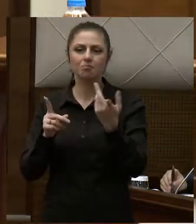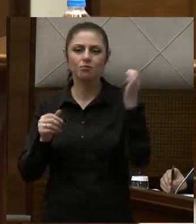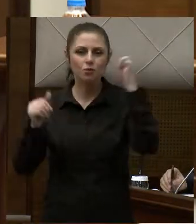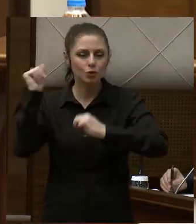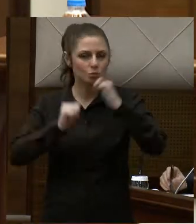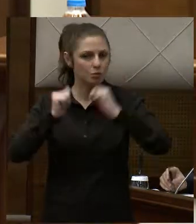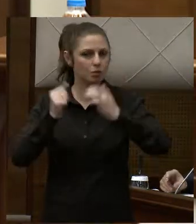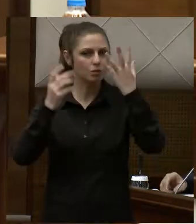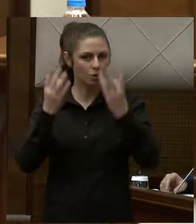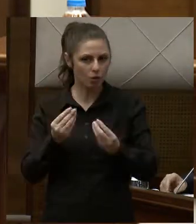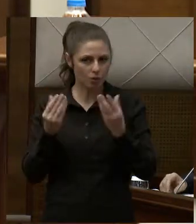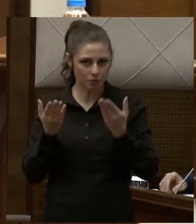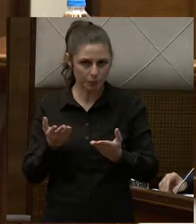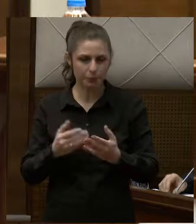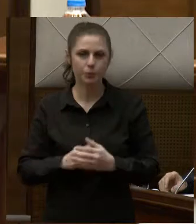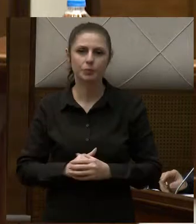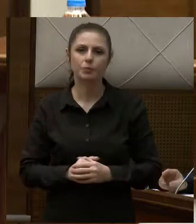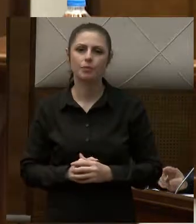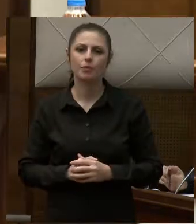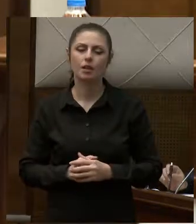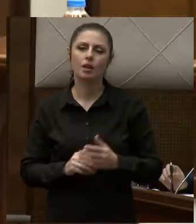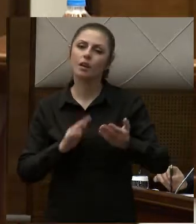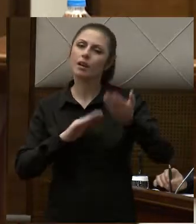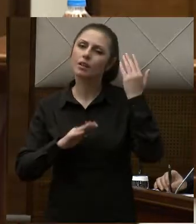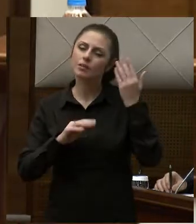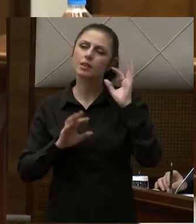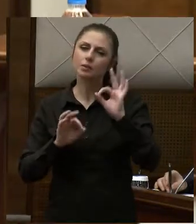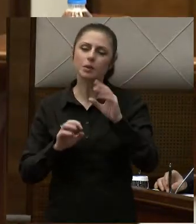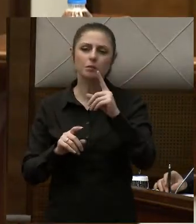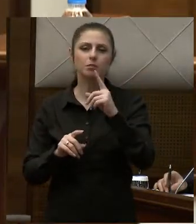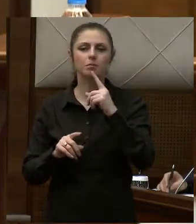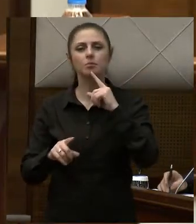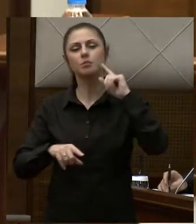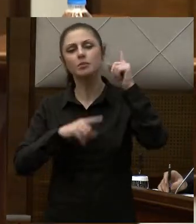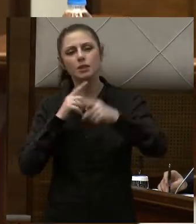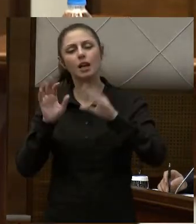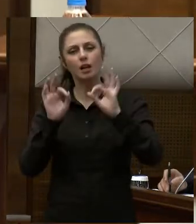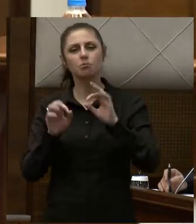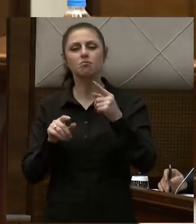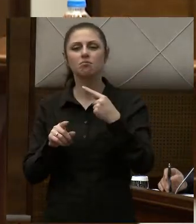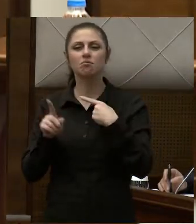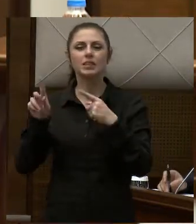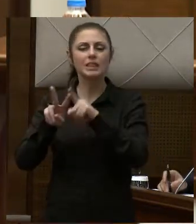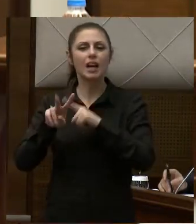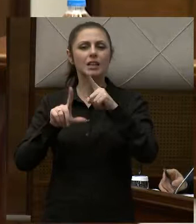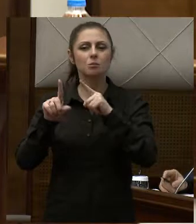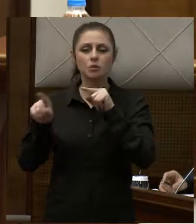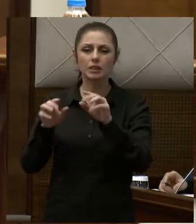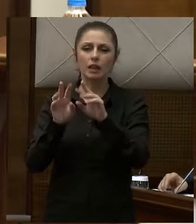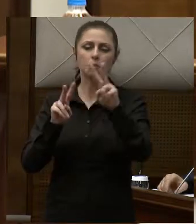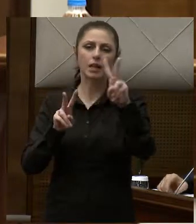açıklamaydı. Şimdi o gün bir taş atıldı, her seferinde bir şekilde yok şurada 2 metre şey